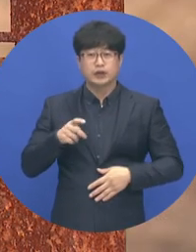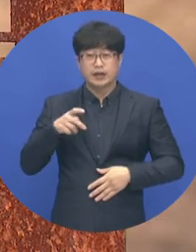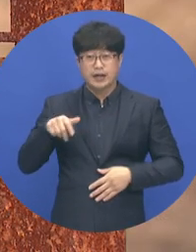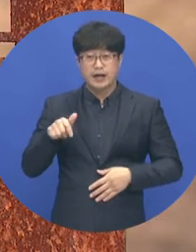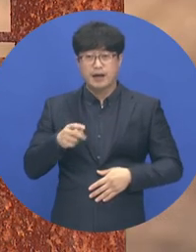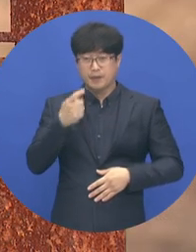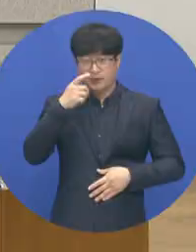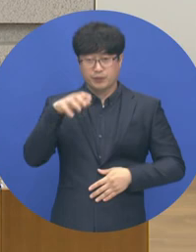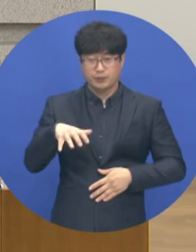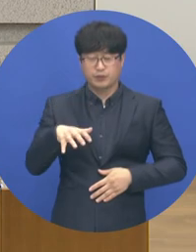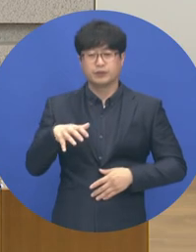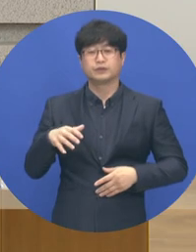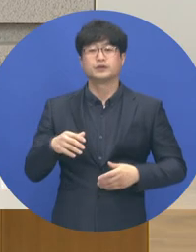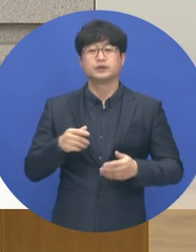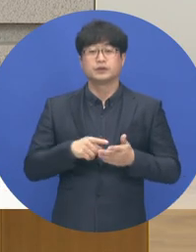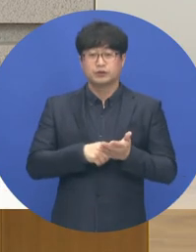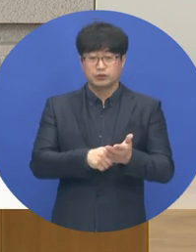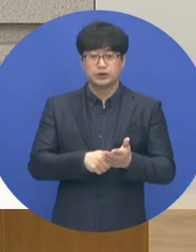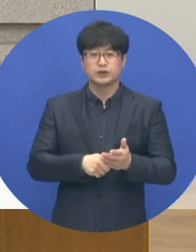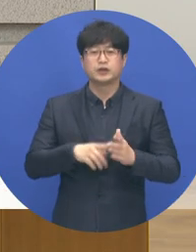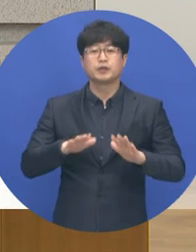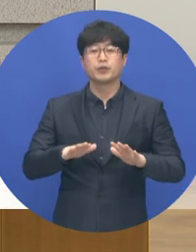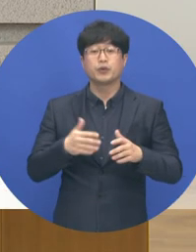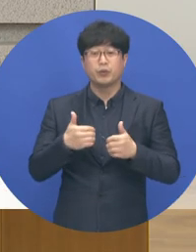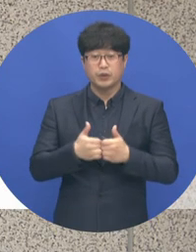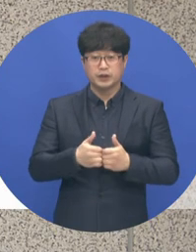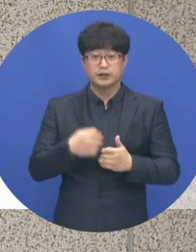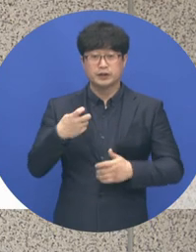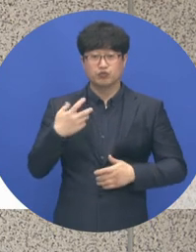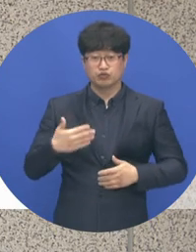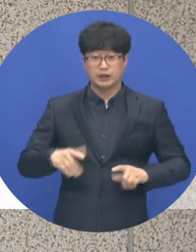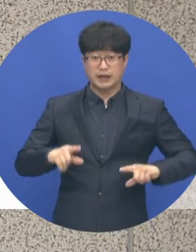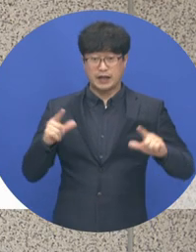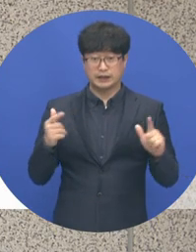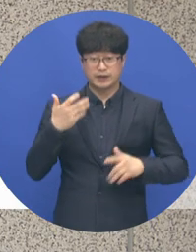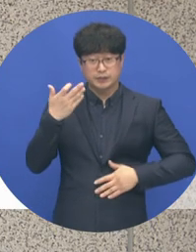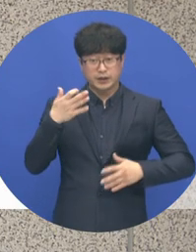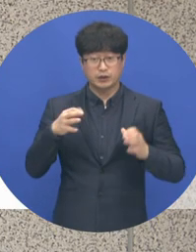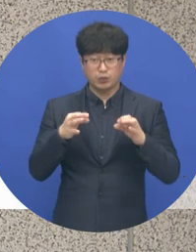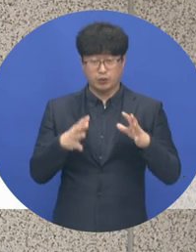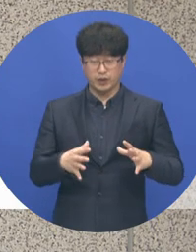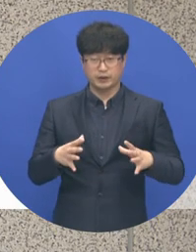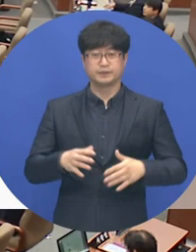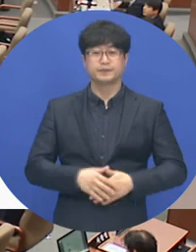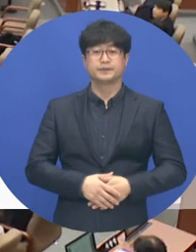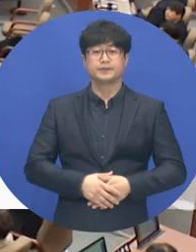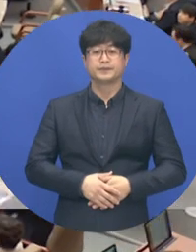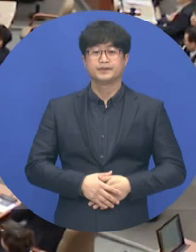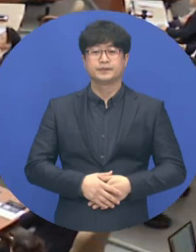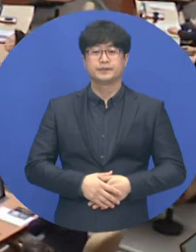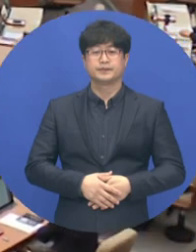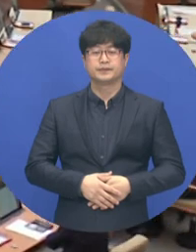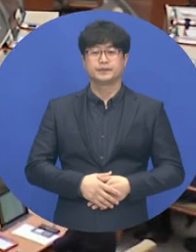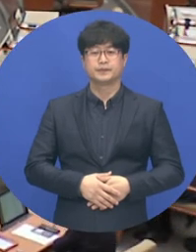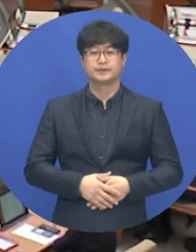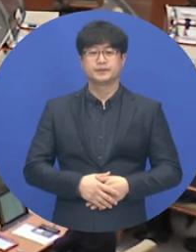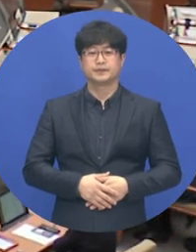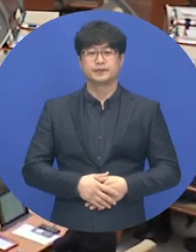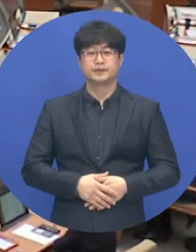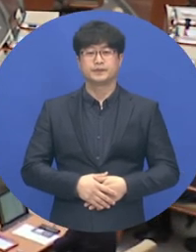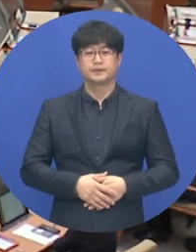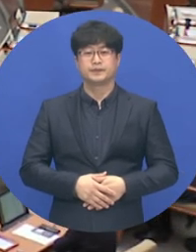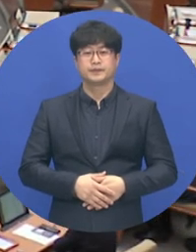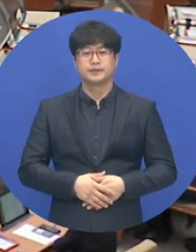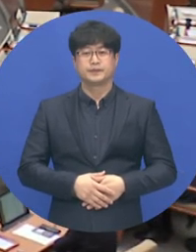거론되고 있습니다 이번 임시회는 오는 29일까지 14일간 열릴 예정입니다 GTV 뉴스